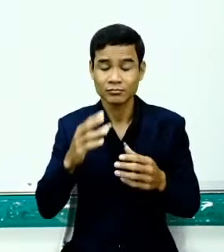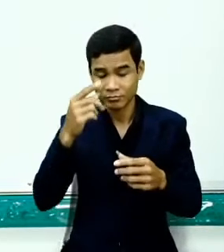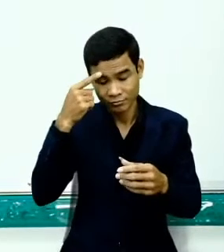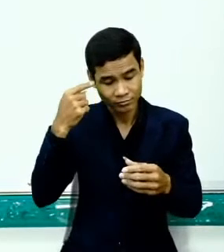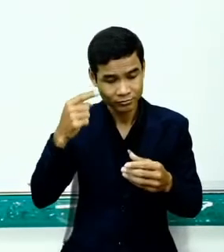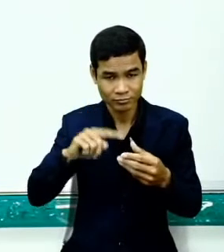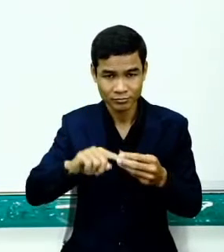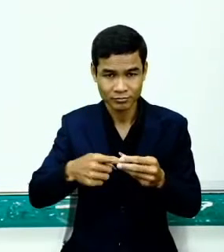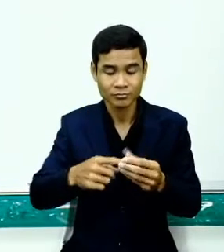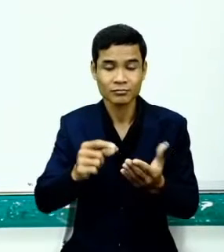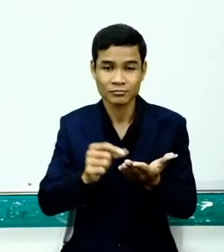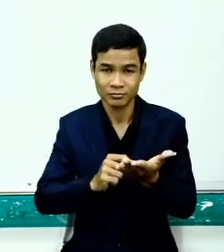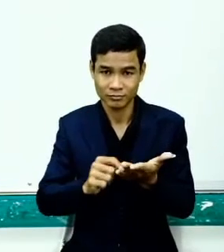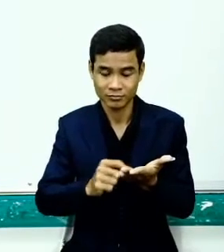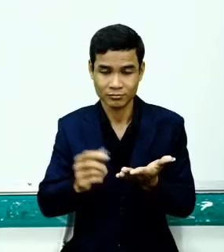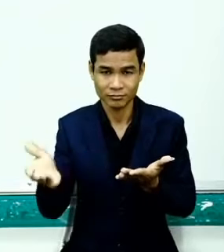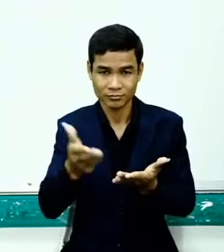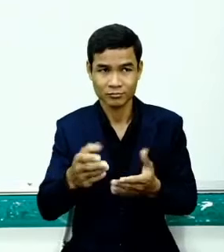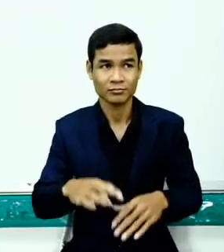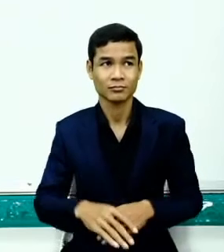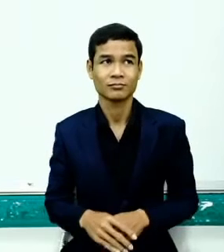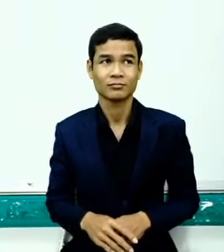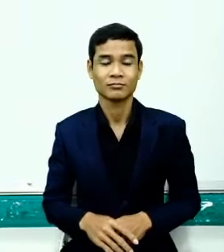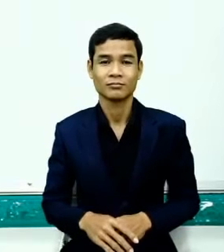ងជួលរបស់កូនមក